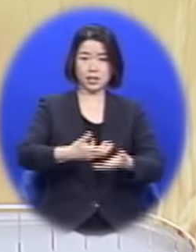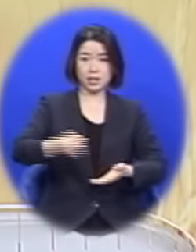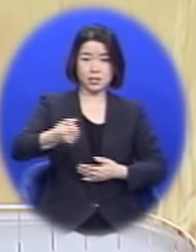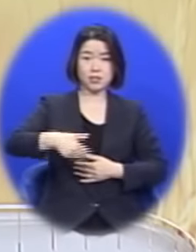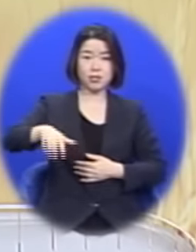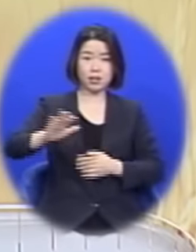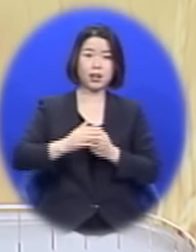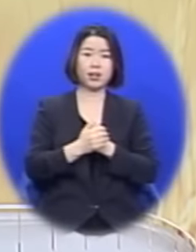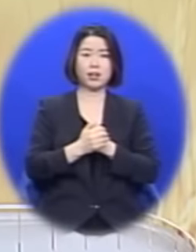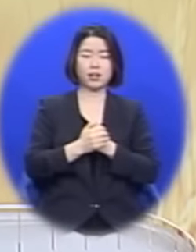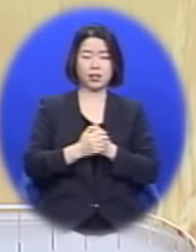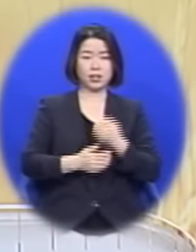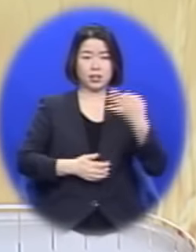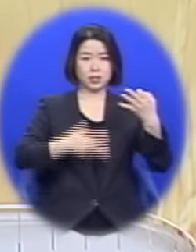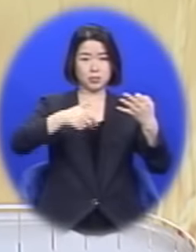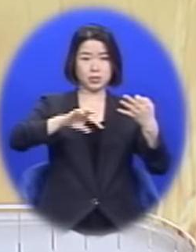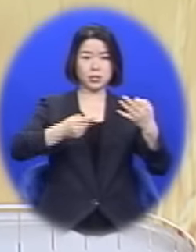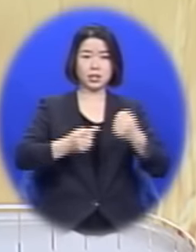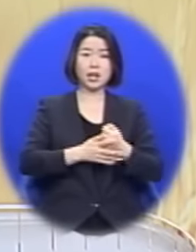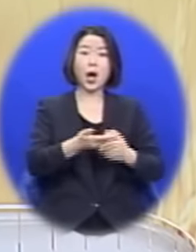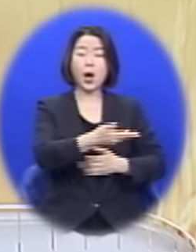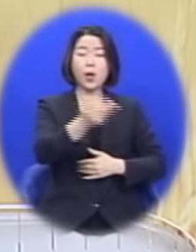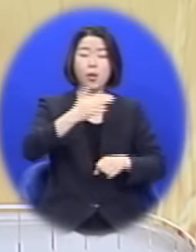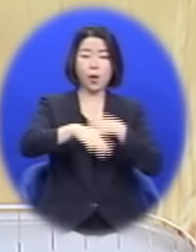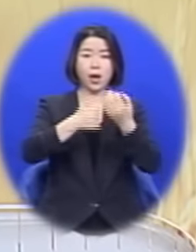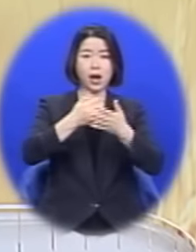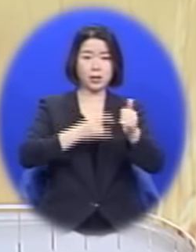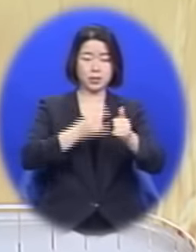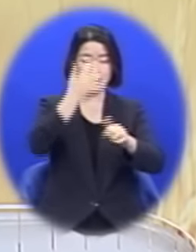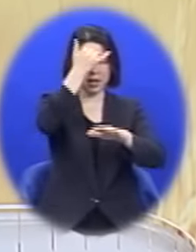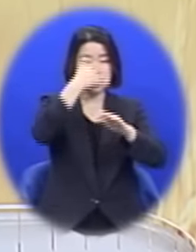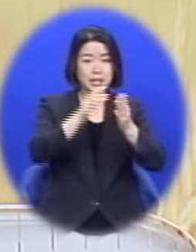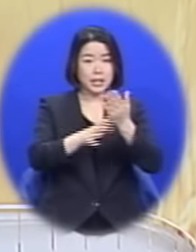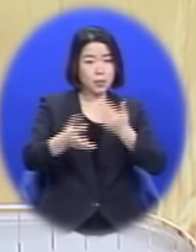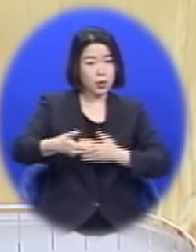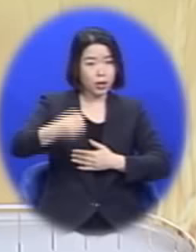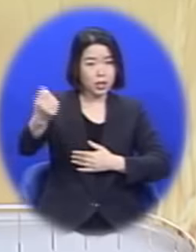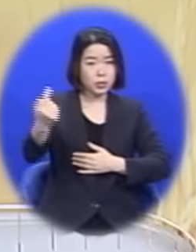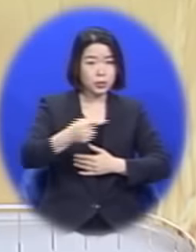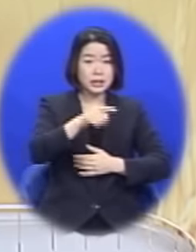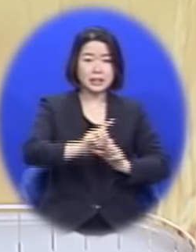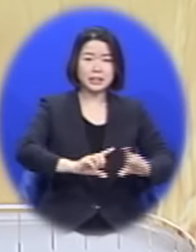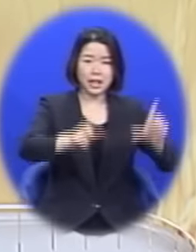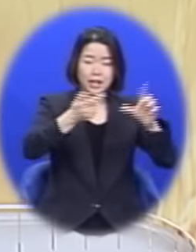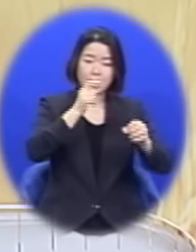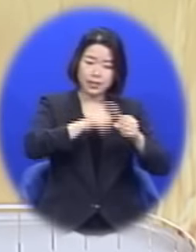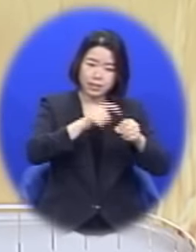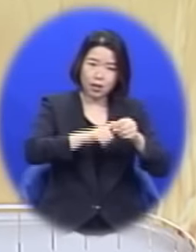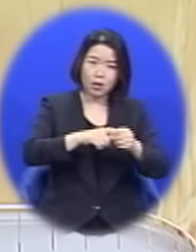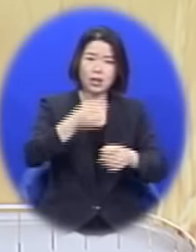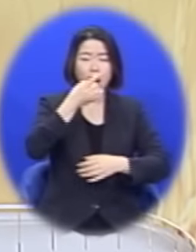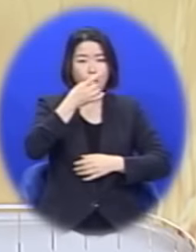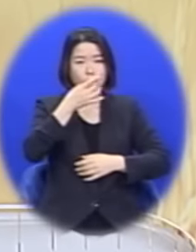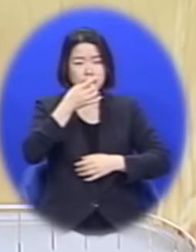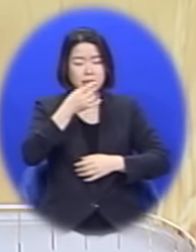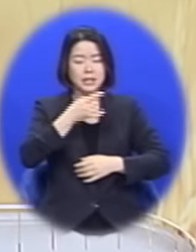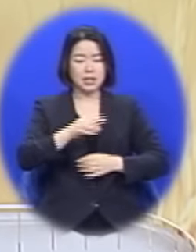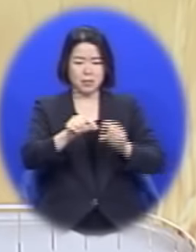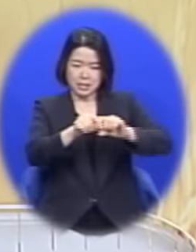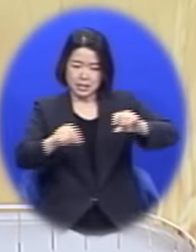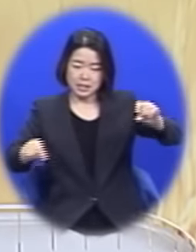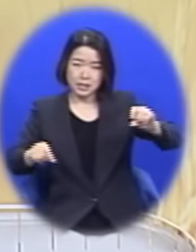14절에 너희 하나님께 예물을 가져오는 그날까지 떡이든지 볶은 곡식이든지 생이삭이든지 먹지 말지니.